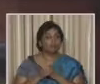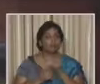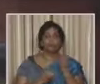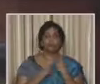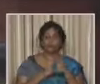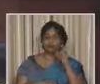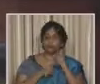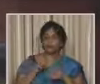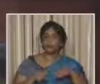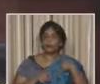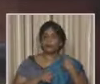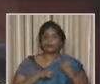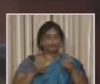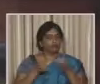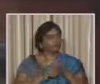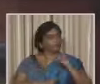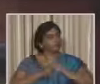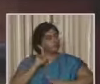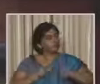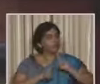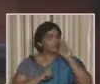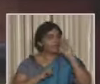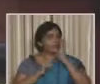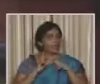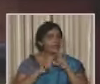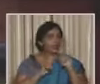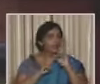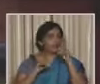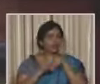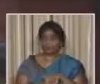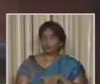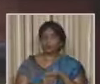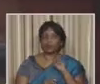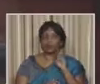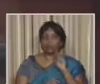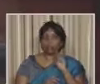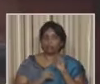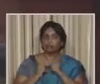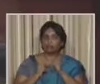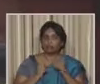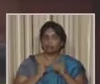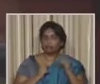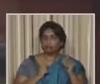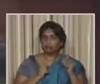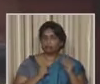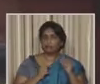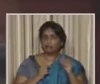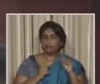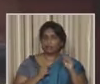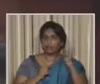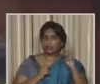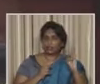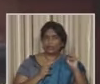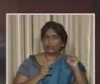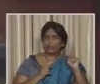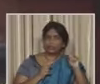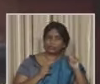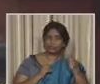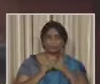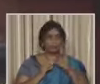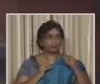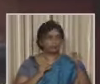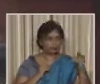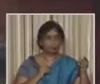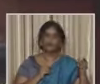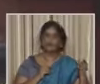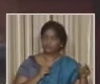புலனாய்வு உத்தியோகத்தர்கள் பிரதானிகளுடன் குற்றப்புலனாய்வு திணைக்களத்தில் உரையாடல் ஒன்றை மேற்கொள்கிறார்கள். 30 திகதி வரை,